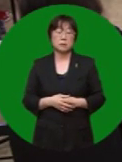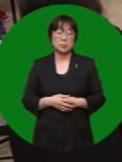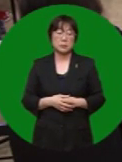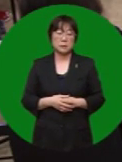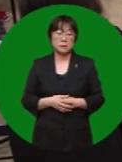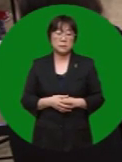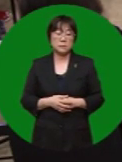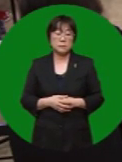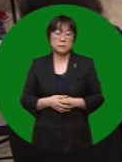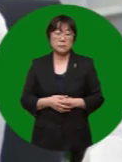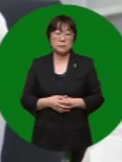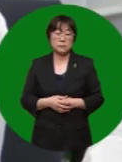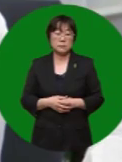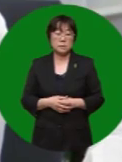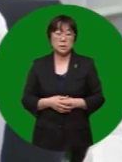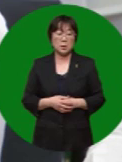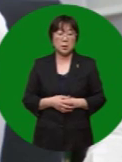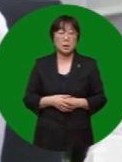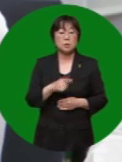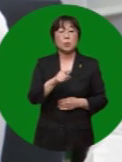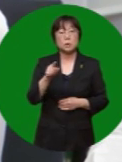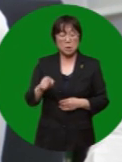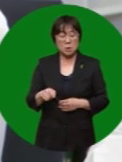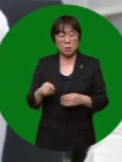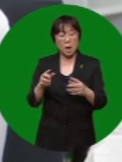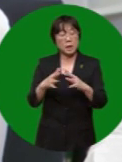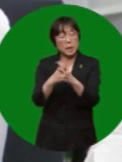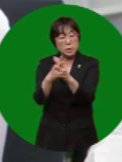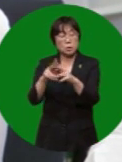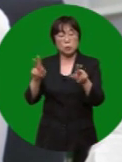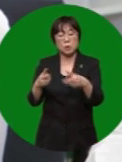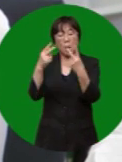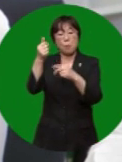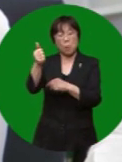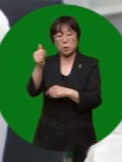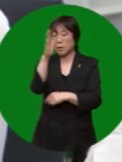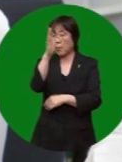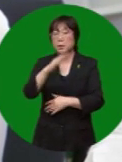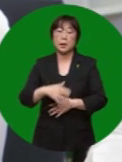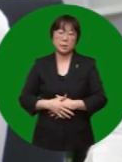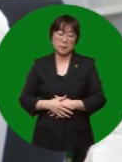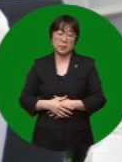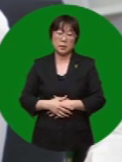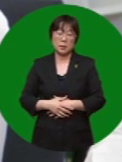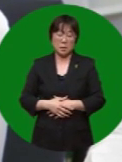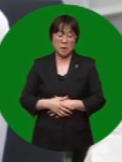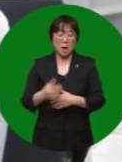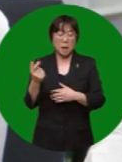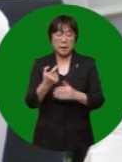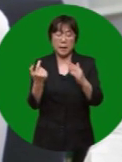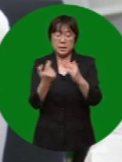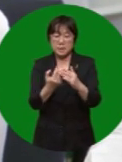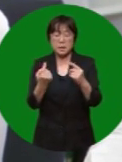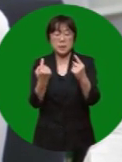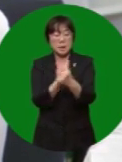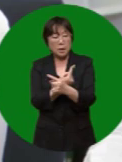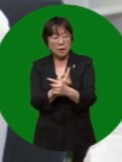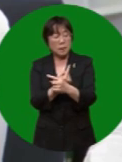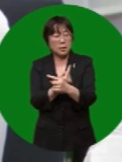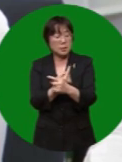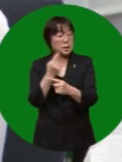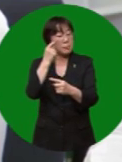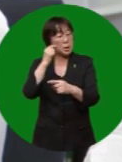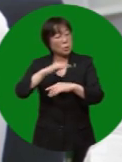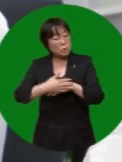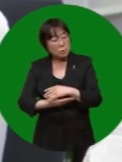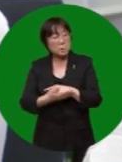ているわけでありまして、その方たちはやはり建築の専門家でないので、どうしても耐震化ということについては目